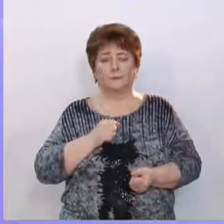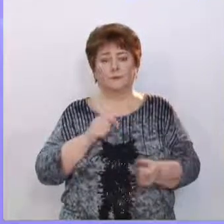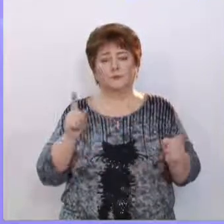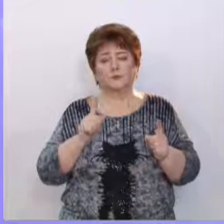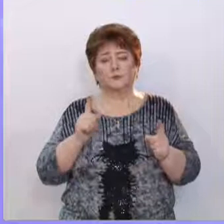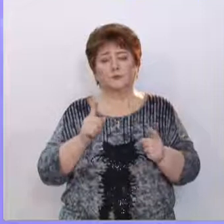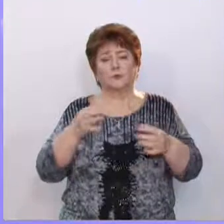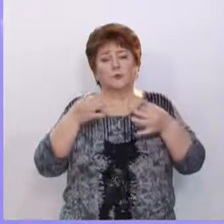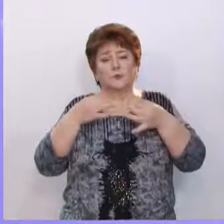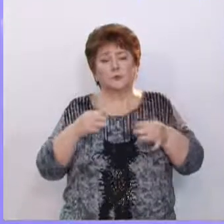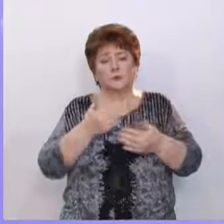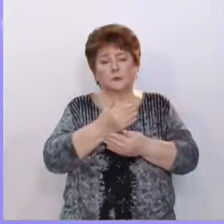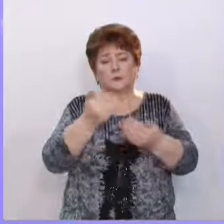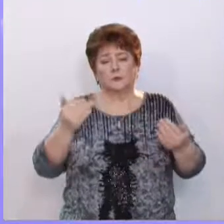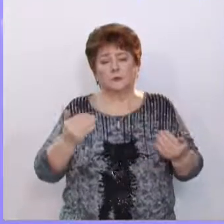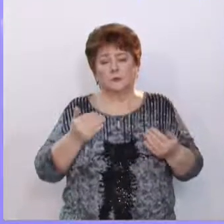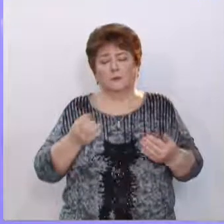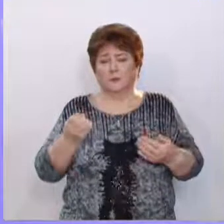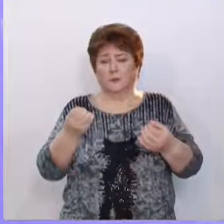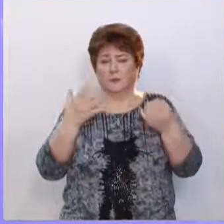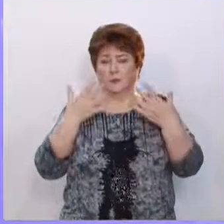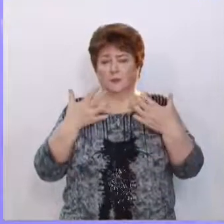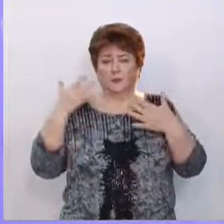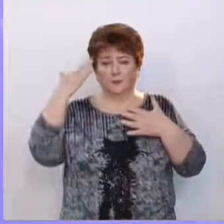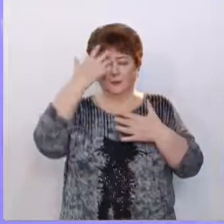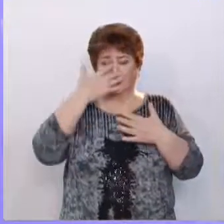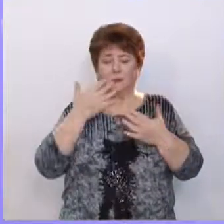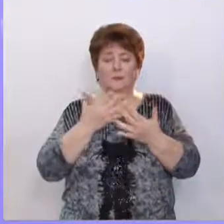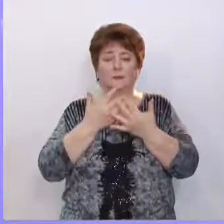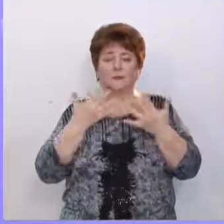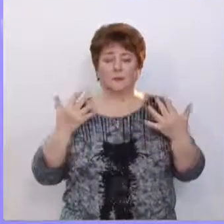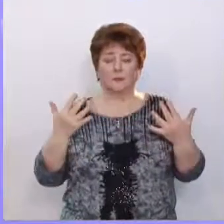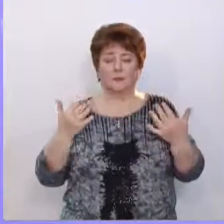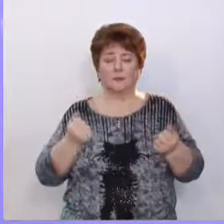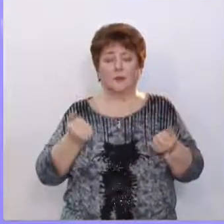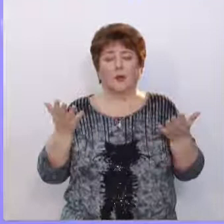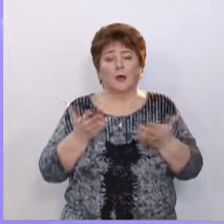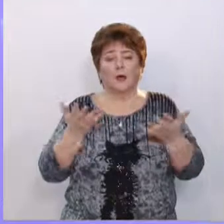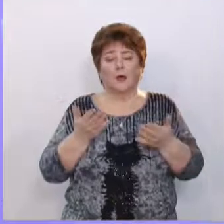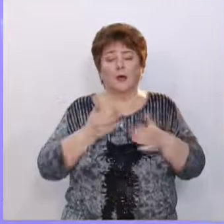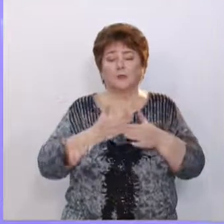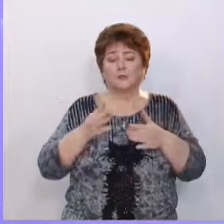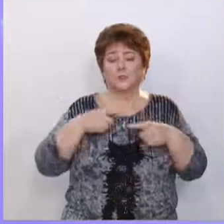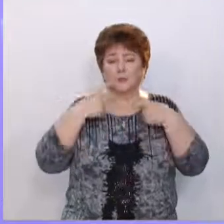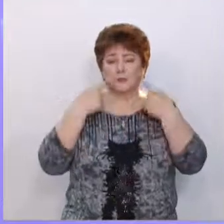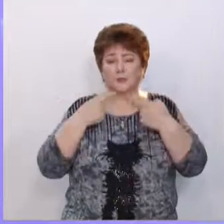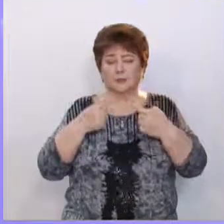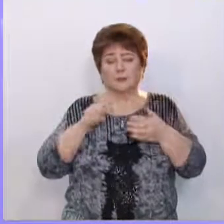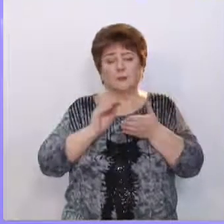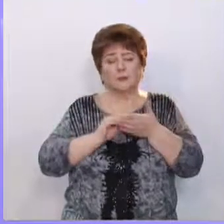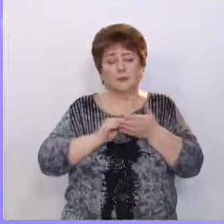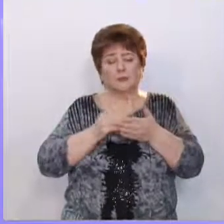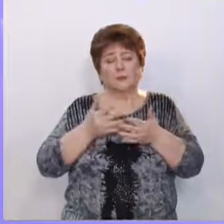Что позволило вам ярко представить предмет? Какая часть речи